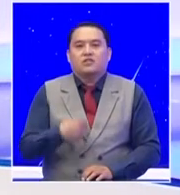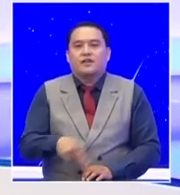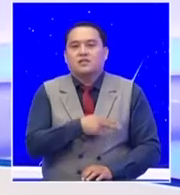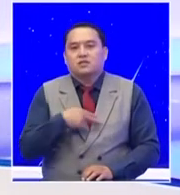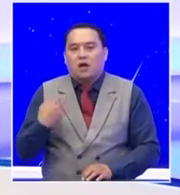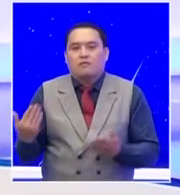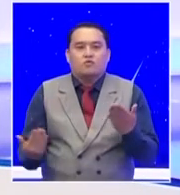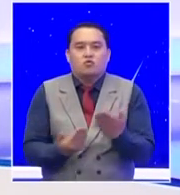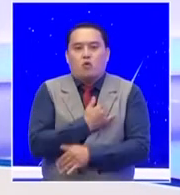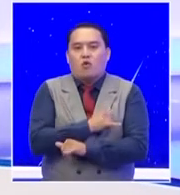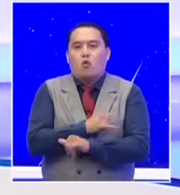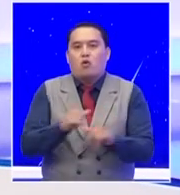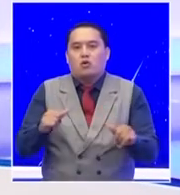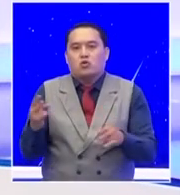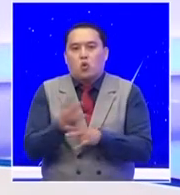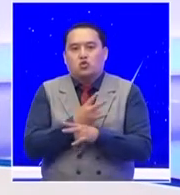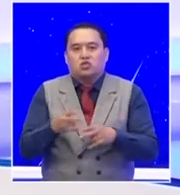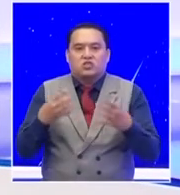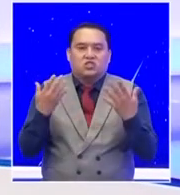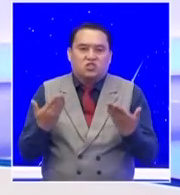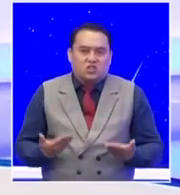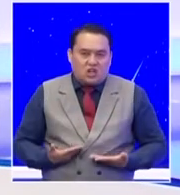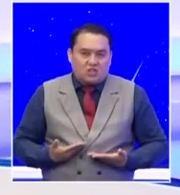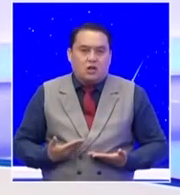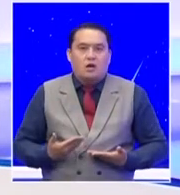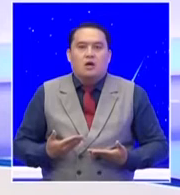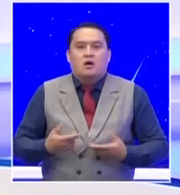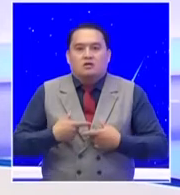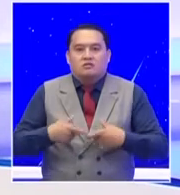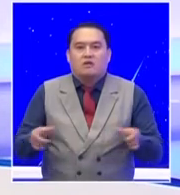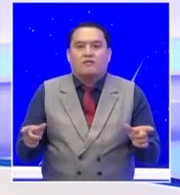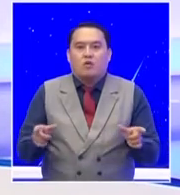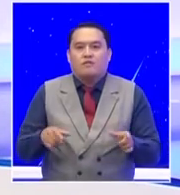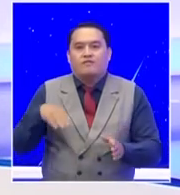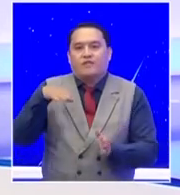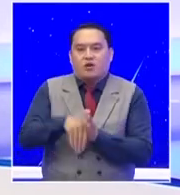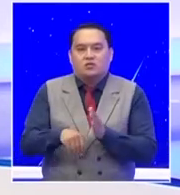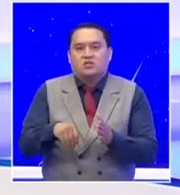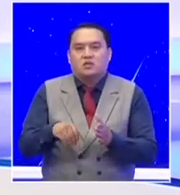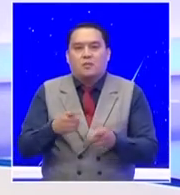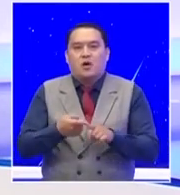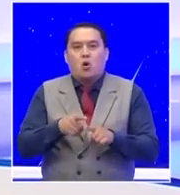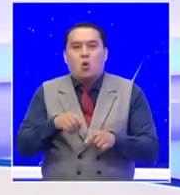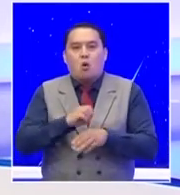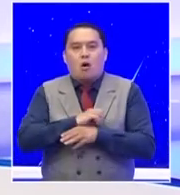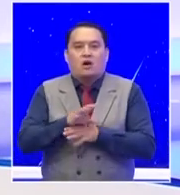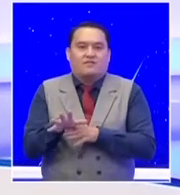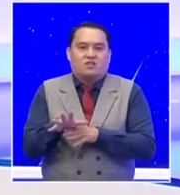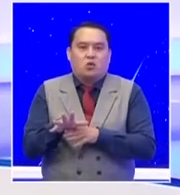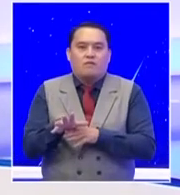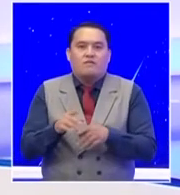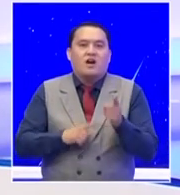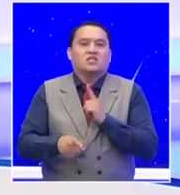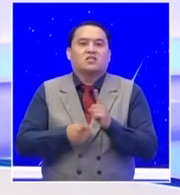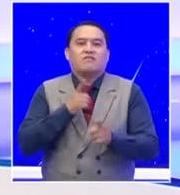Швейцария вновь набирает обороты «Ночная жизнь». В стране очередной этап смягчения карантина, введенного в связи с пандемией коронавируса.